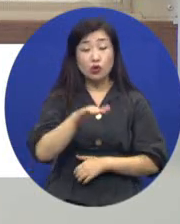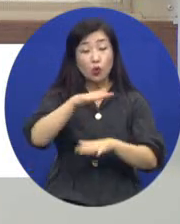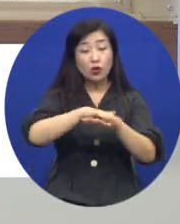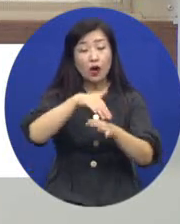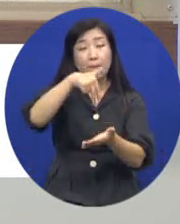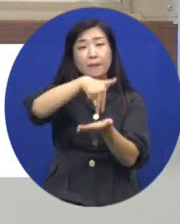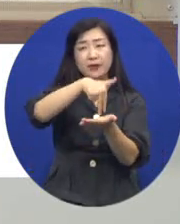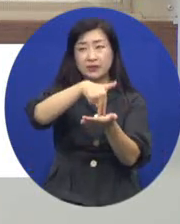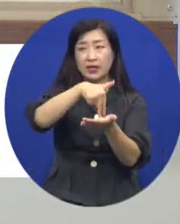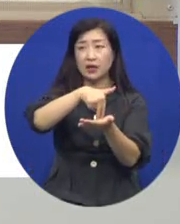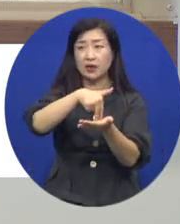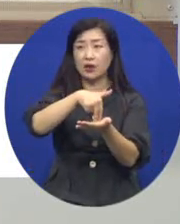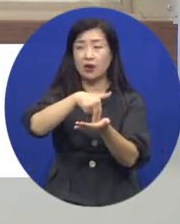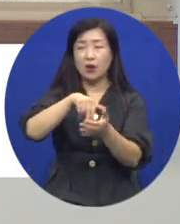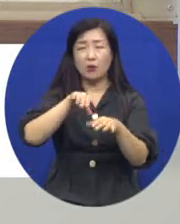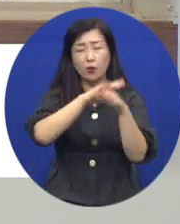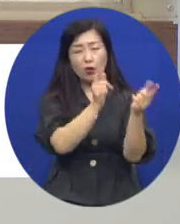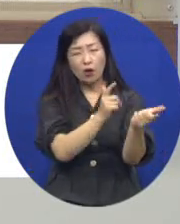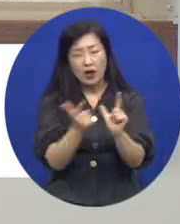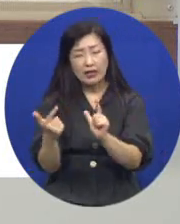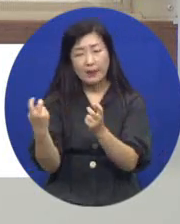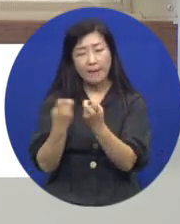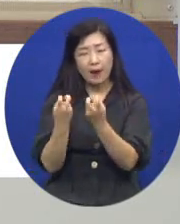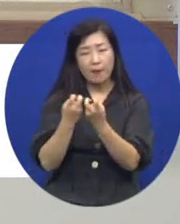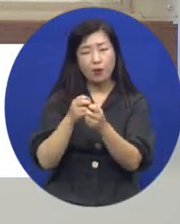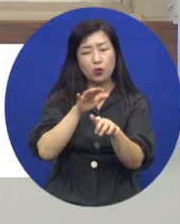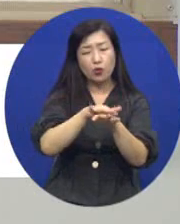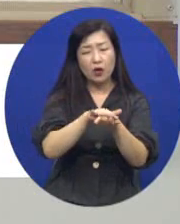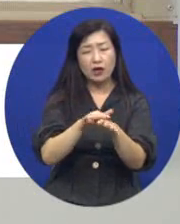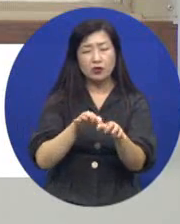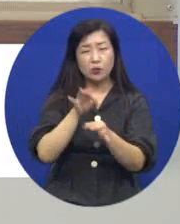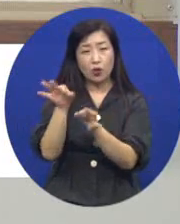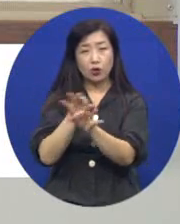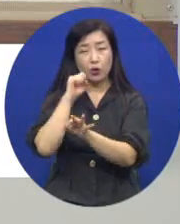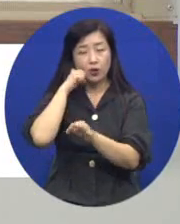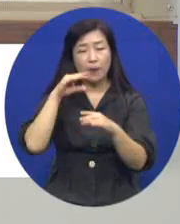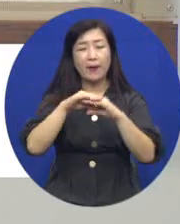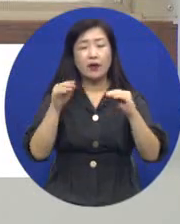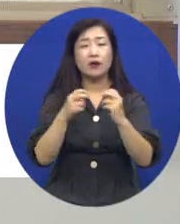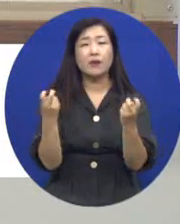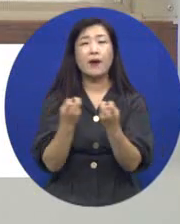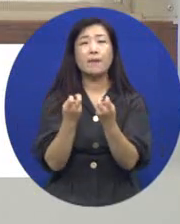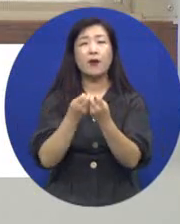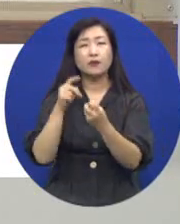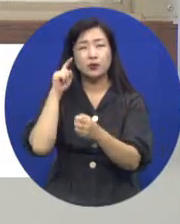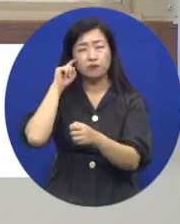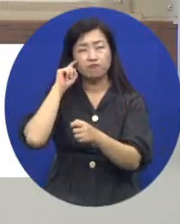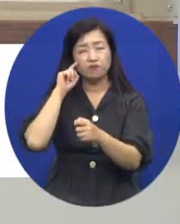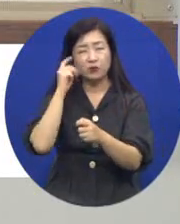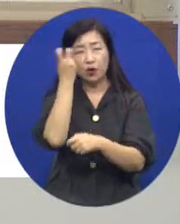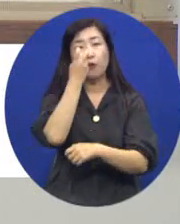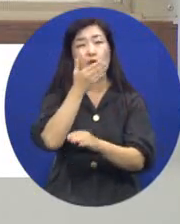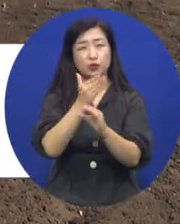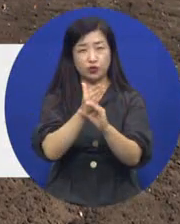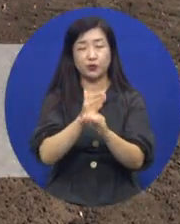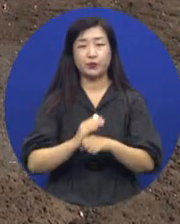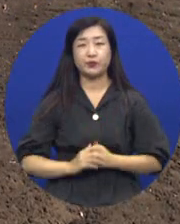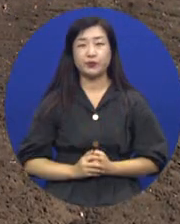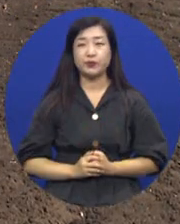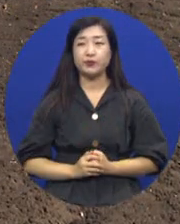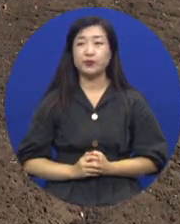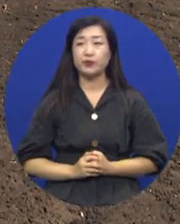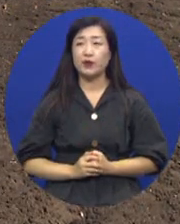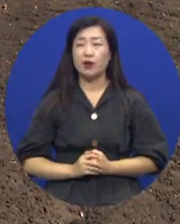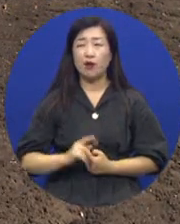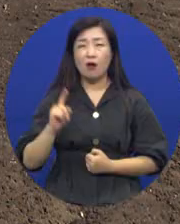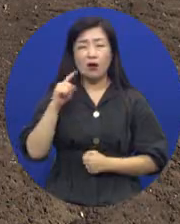우리 농협회에서도 다각적으로 농가의 경영의 어려움을 해소할 수 있도록 다각적으로 검토하고 있습니다.